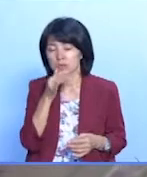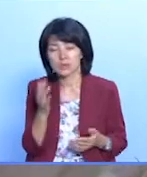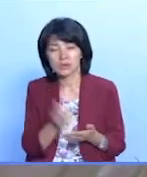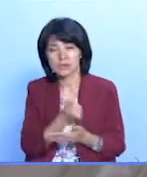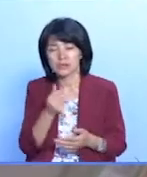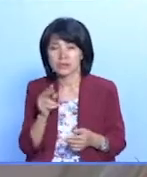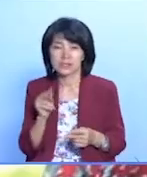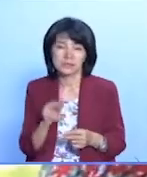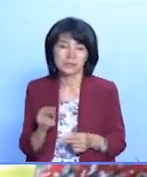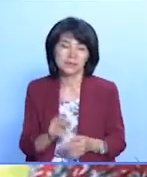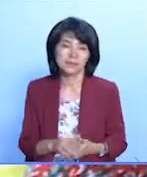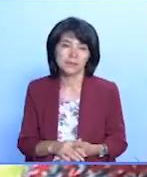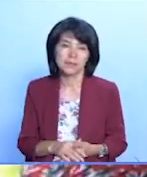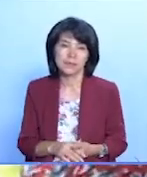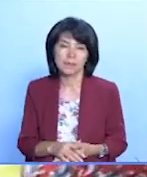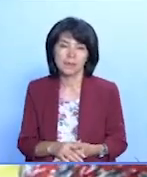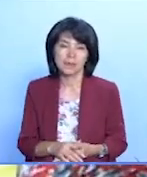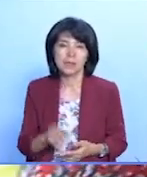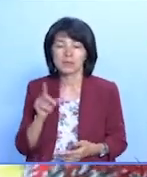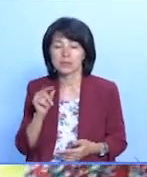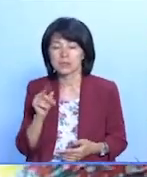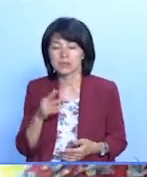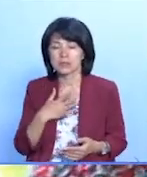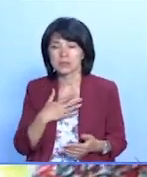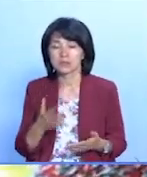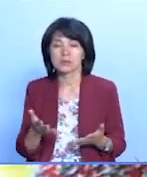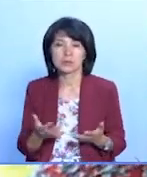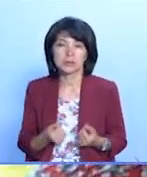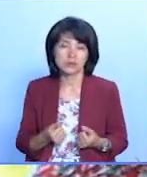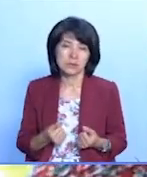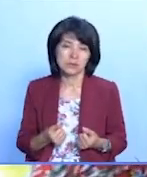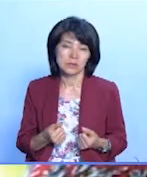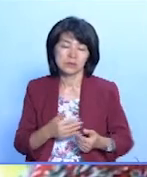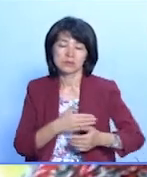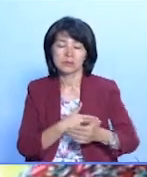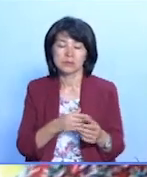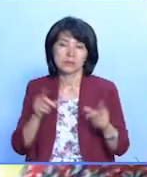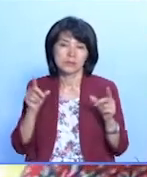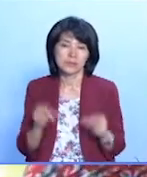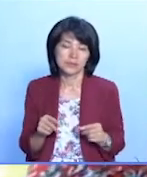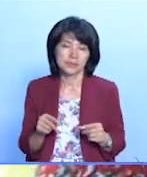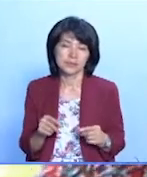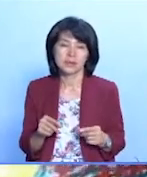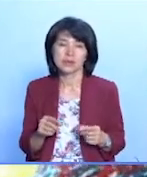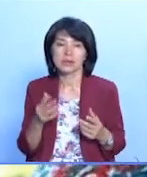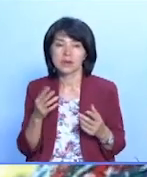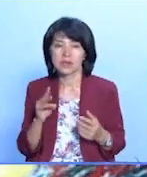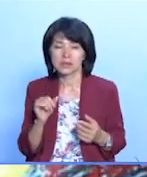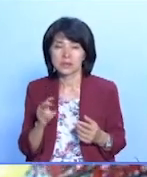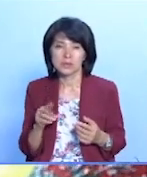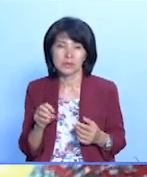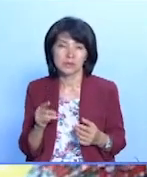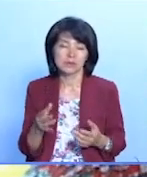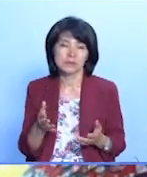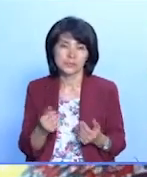мәжбүр. Понедельник. Мы получили. Дүйсенбі күні біз қызуды түсіретін дәрілерді, антибиотиктерді алдық. Барлығы алдын